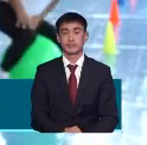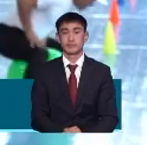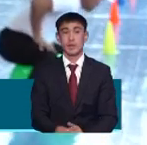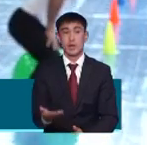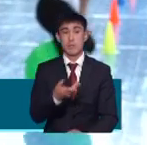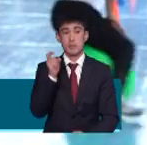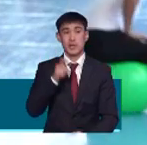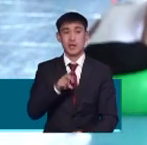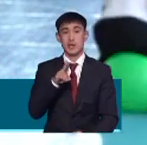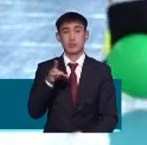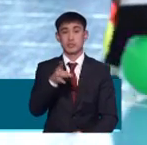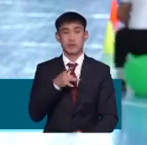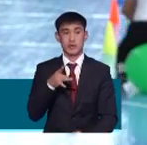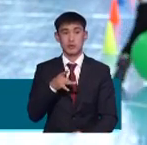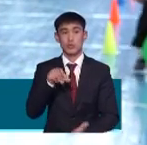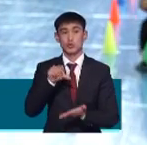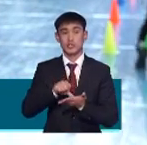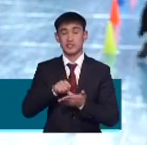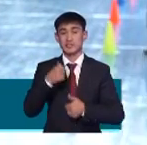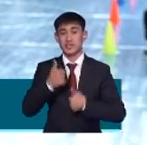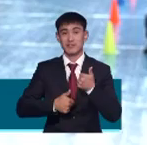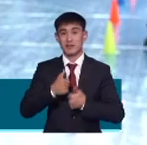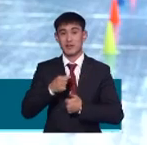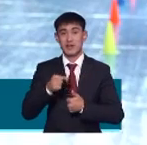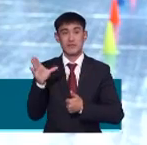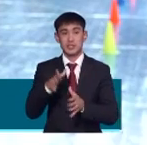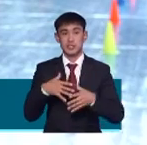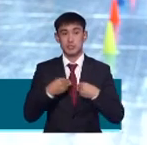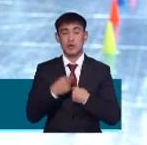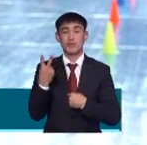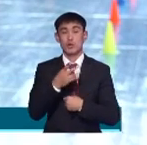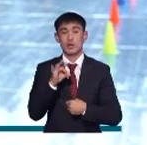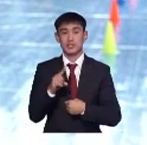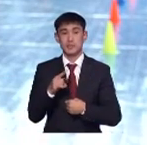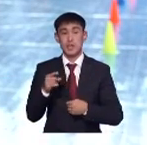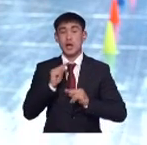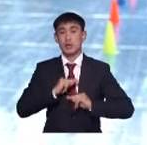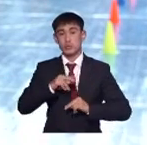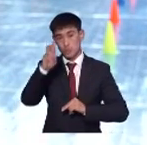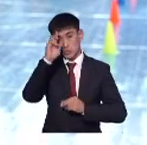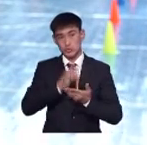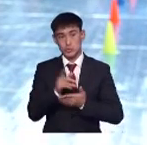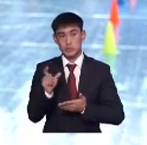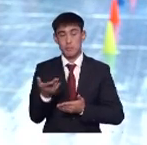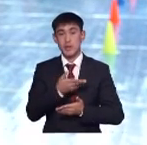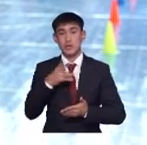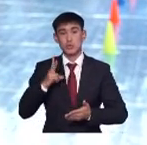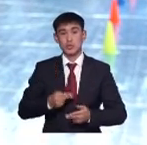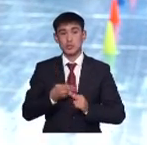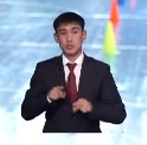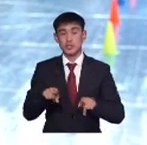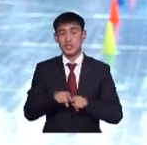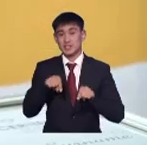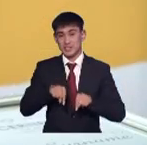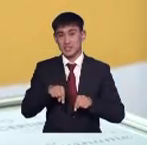Мы приехали из Кирбулакского района и участвуем в соревнованиях всей семьей уже второй раз. Я работаю государственным служащим. Моя дочь, которая также